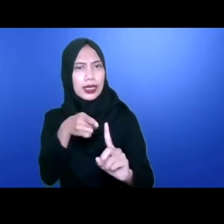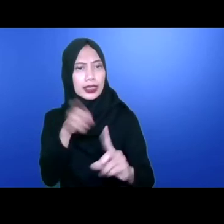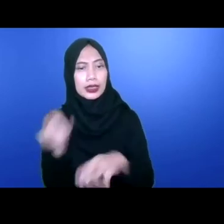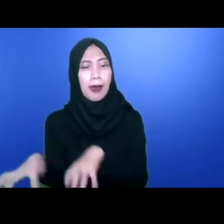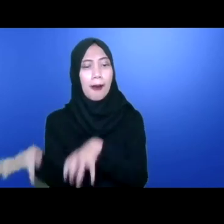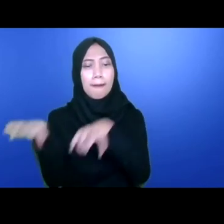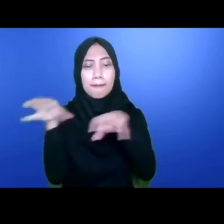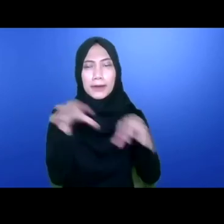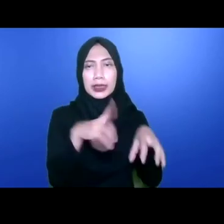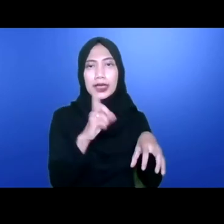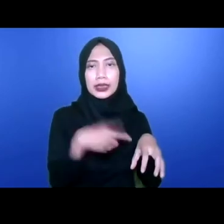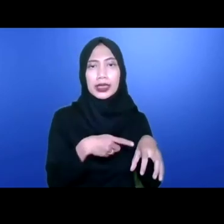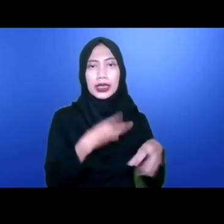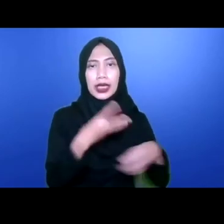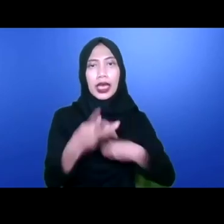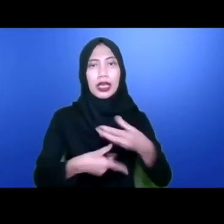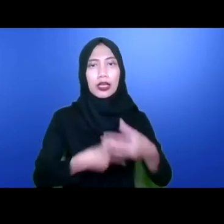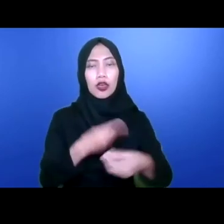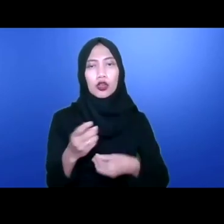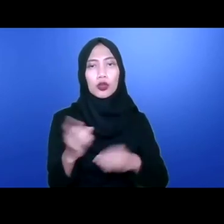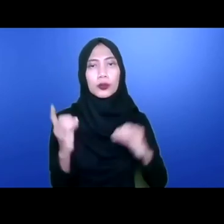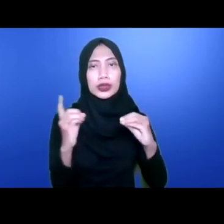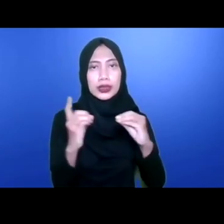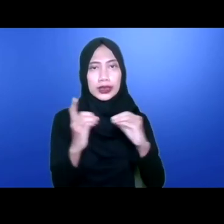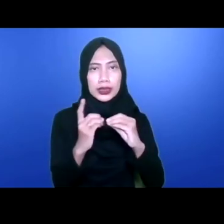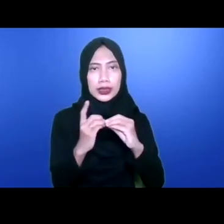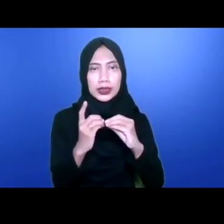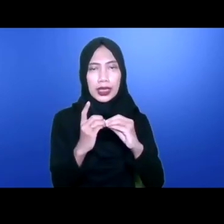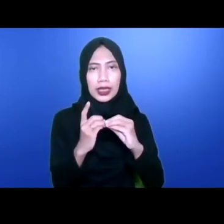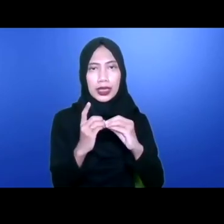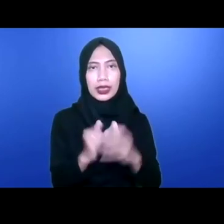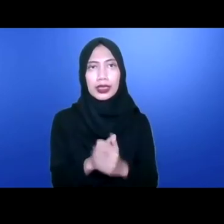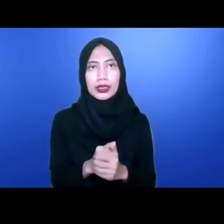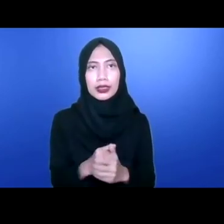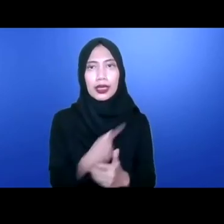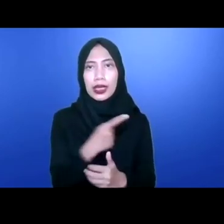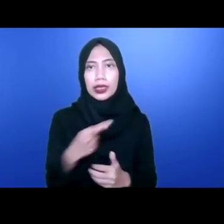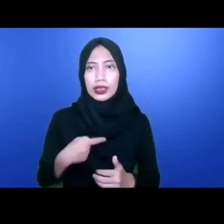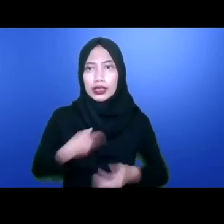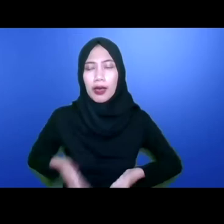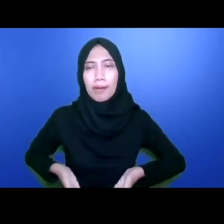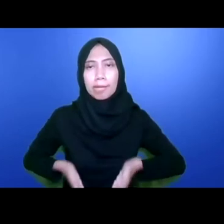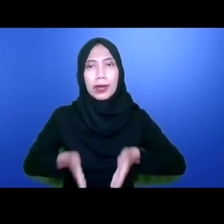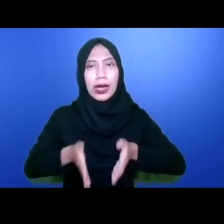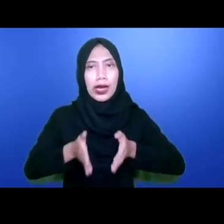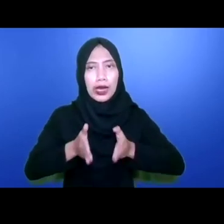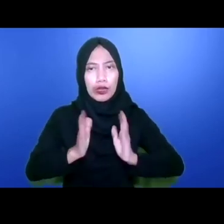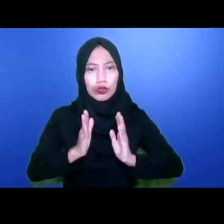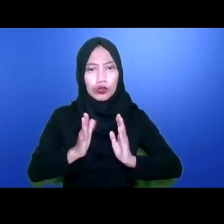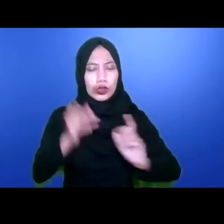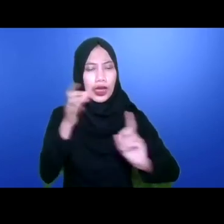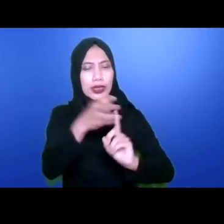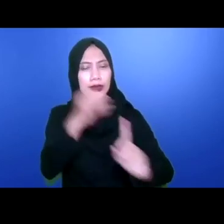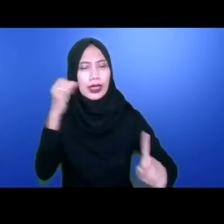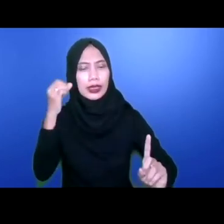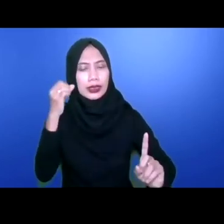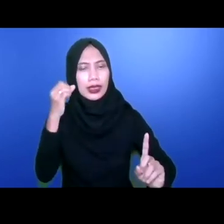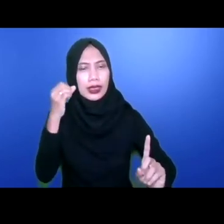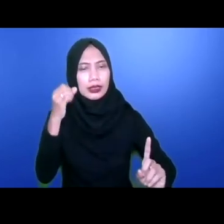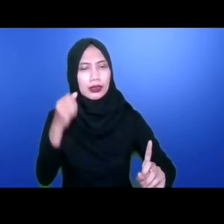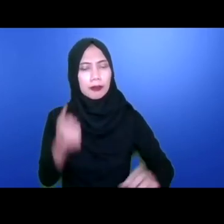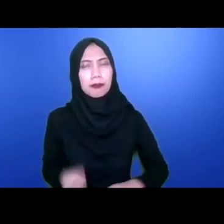economy inclusion. Ekosistem itu kita bangun, infrastruktur kita bangun, target marketnya pun kita